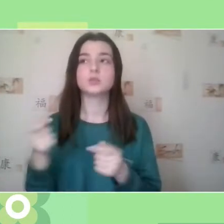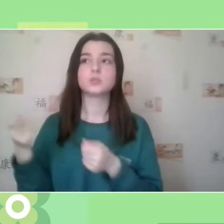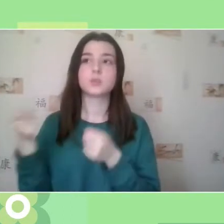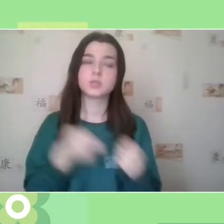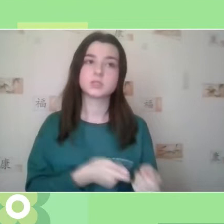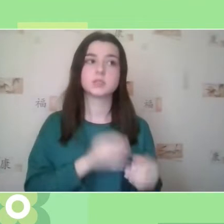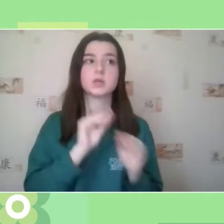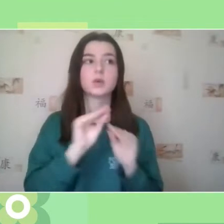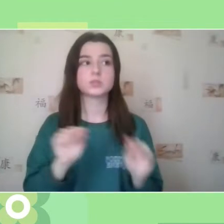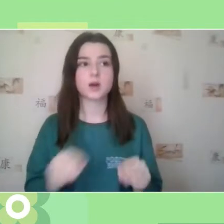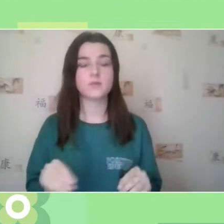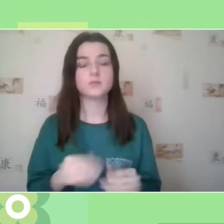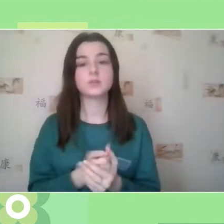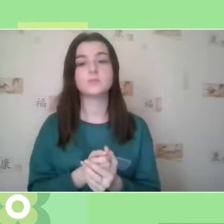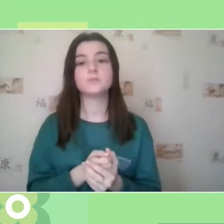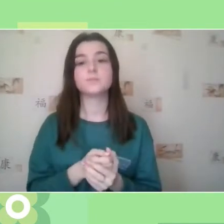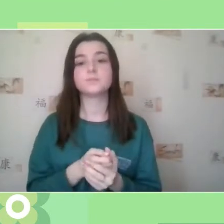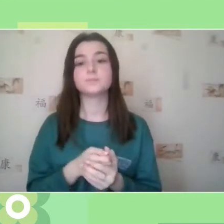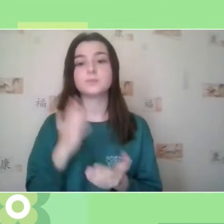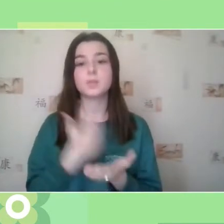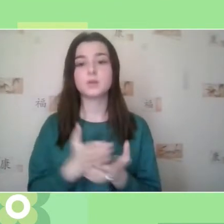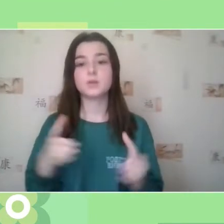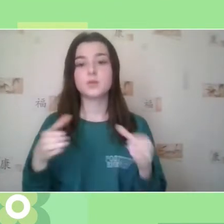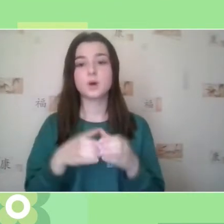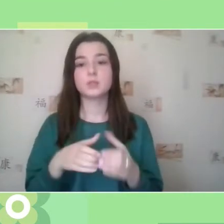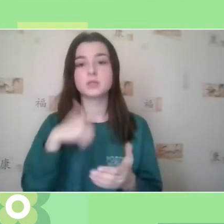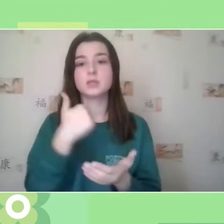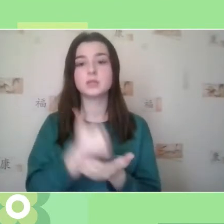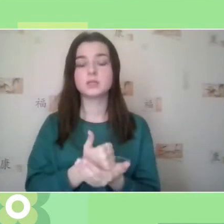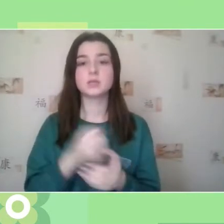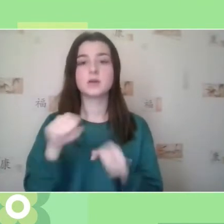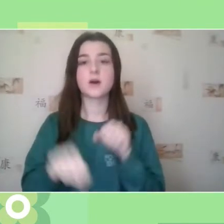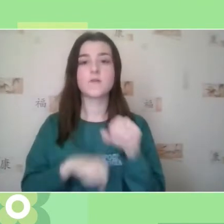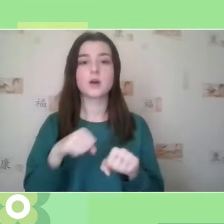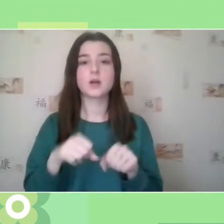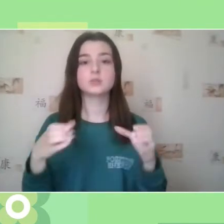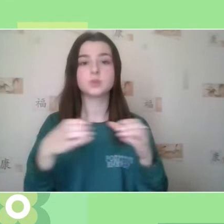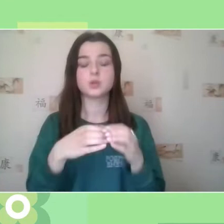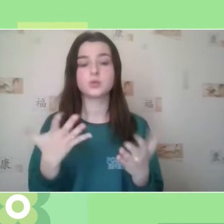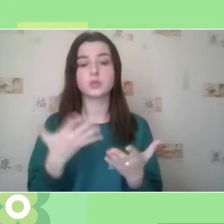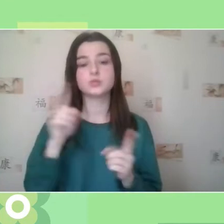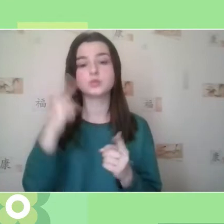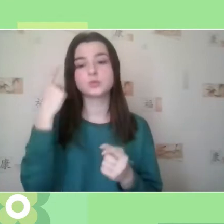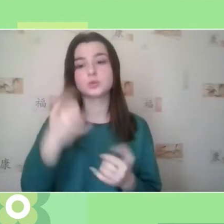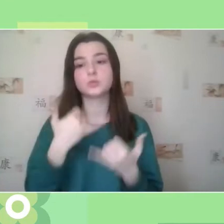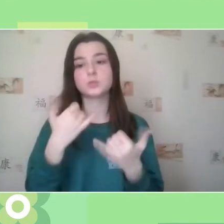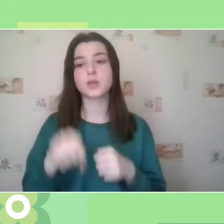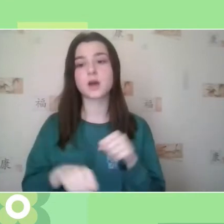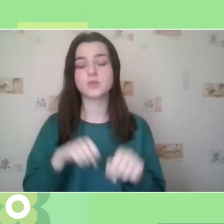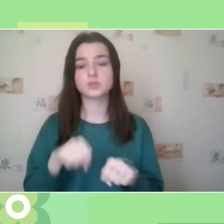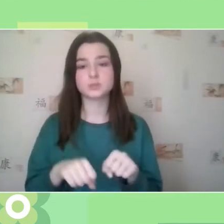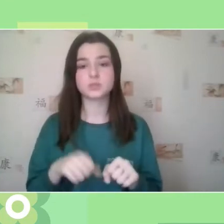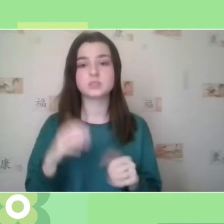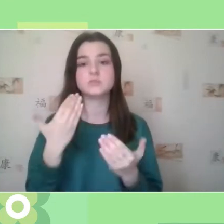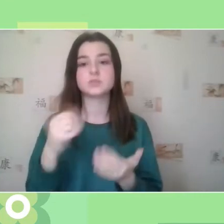принести, розставити. У нас є в команді лідер місцевої велоспільноти, якщо ми щось придумаємо для велосипедистів або за їх участі. У нас